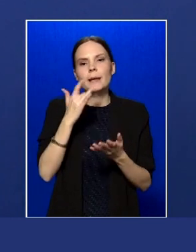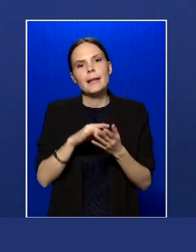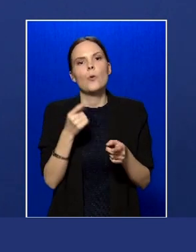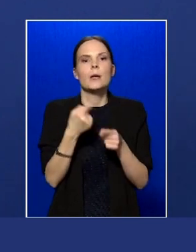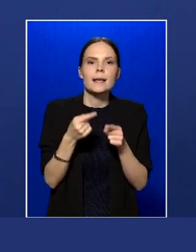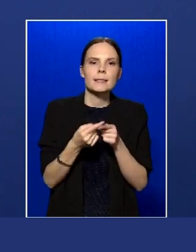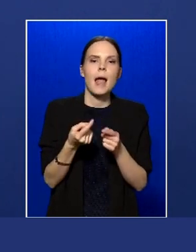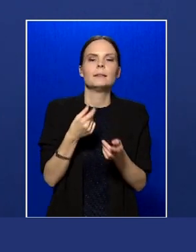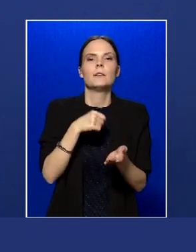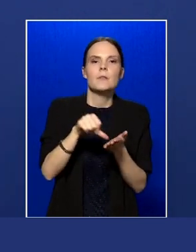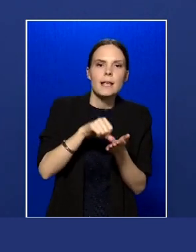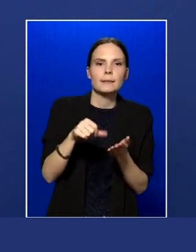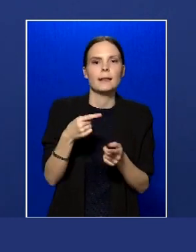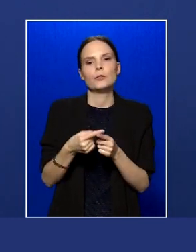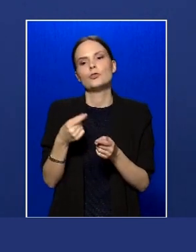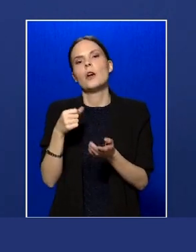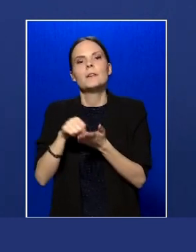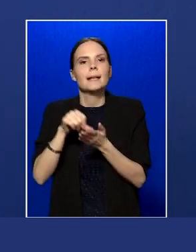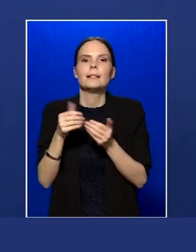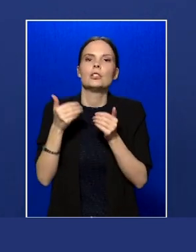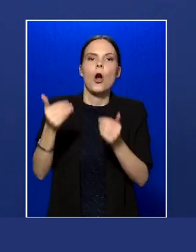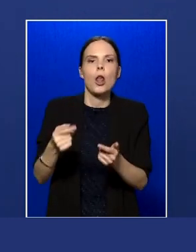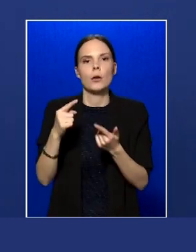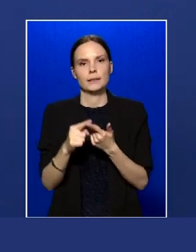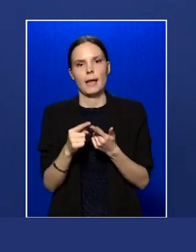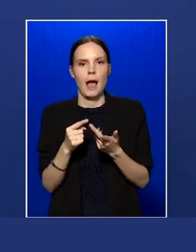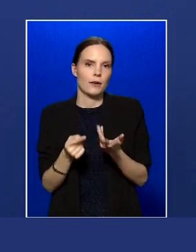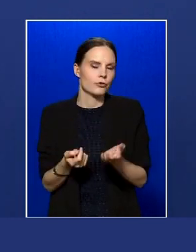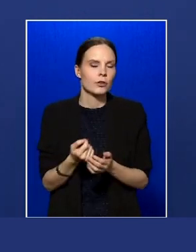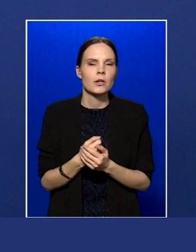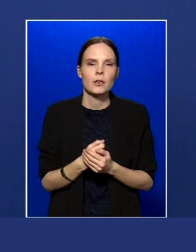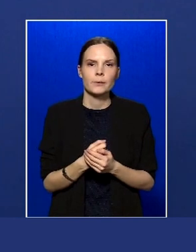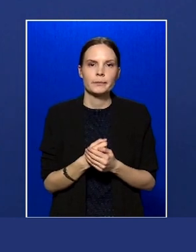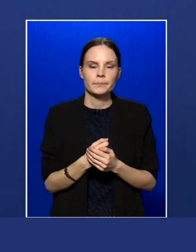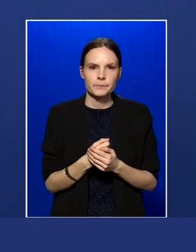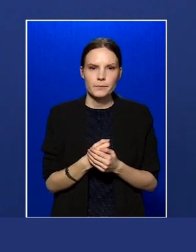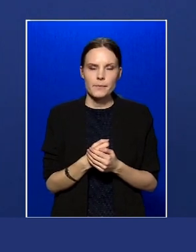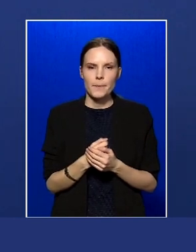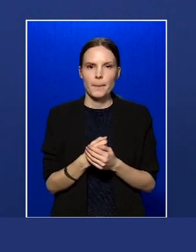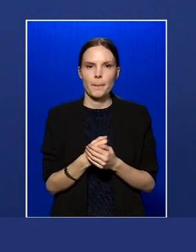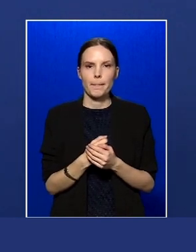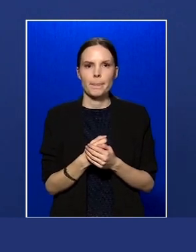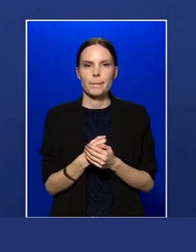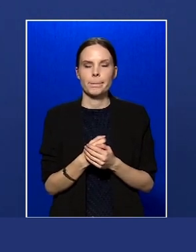fizetési halasztás, adómérséklési lehetőséget teremtünk az eljárások és a nyomtatványok egyszerűsítésével.